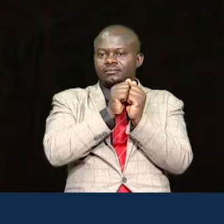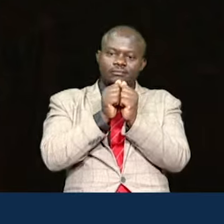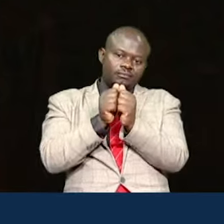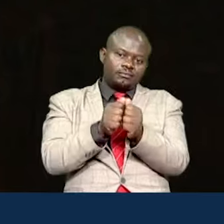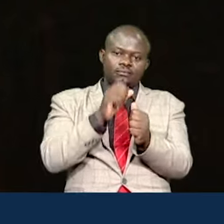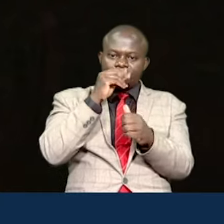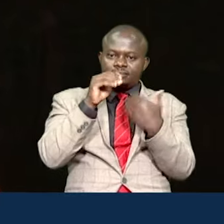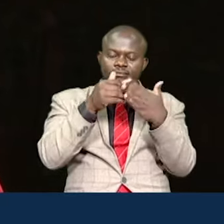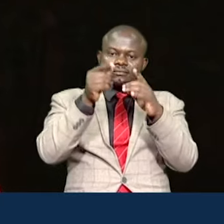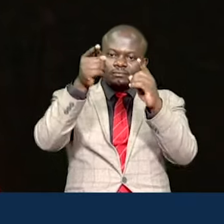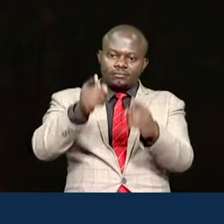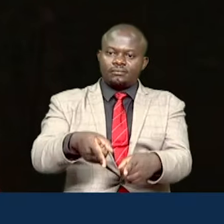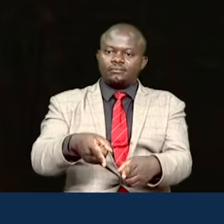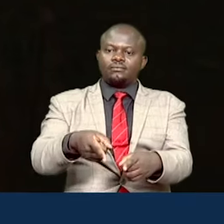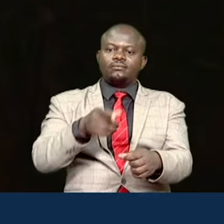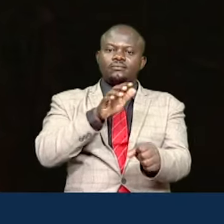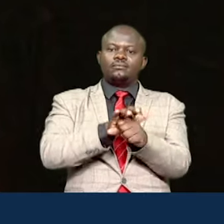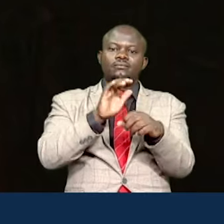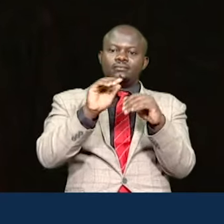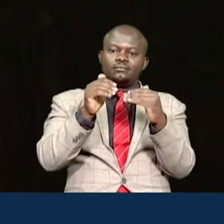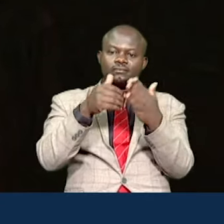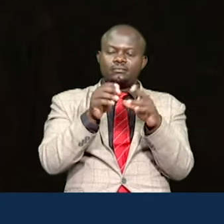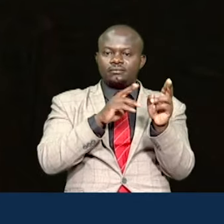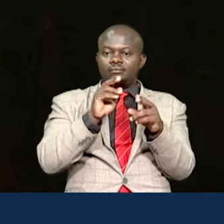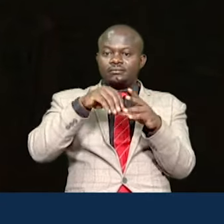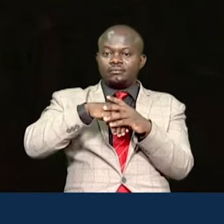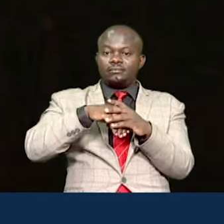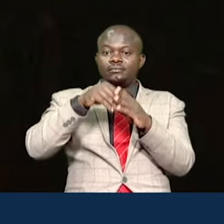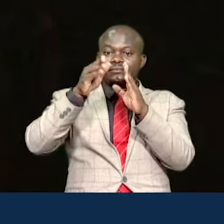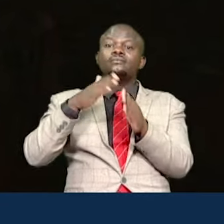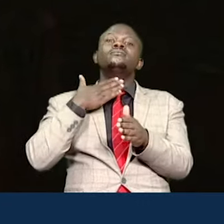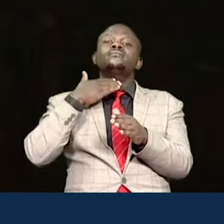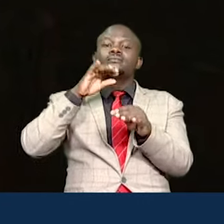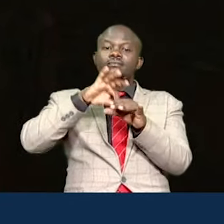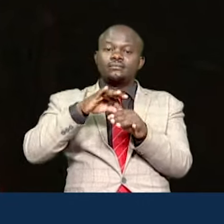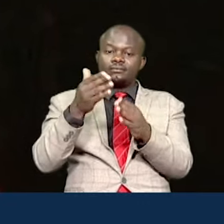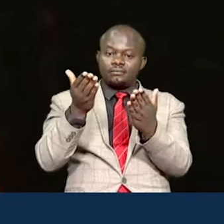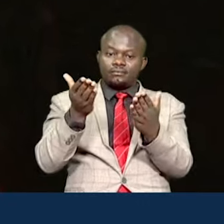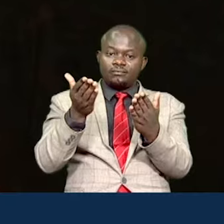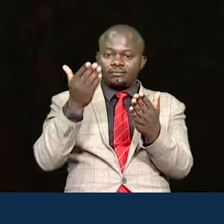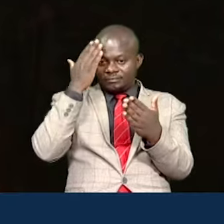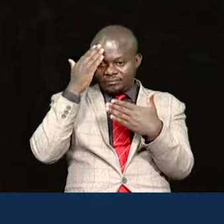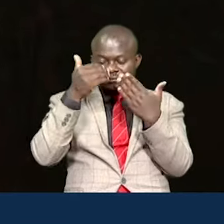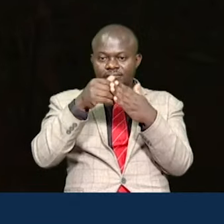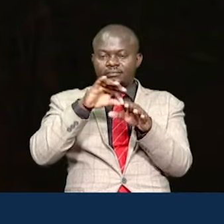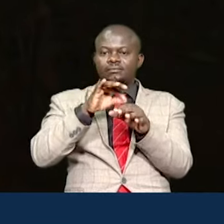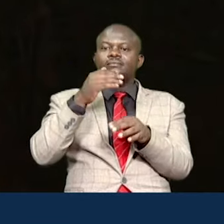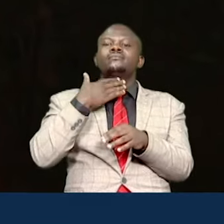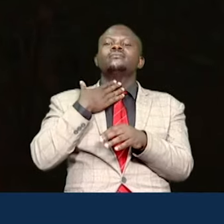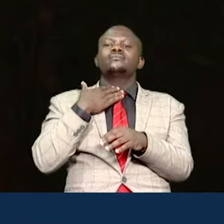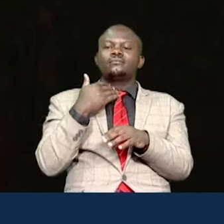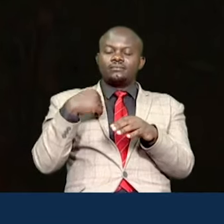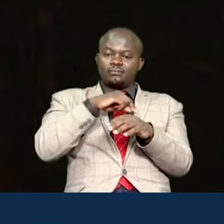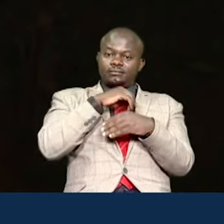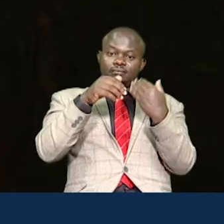rero kambagere cyane ko n'ubundi mu bakandida umuntu abashaka gutora umuntu abaratora umukandida washaka n'ubundi